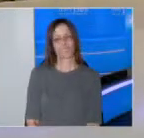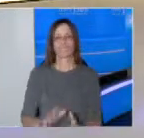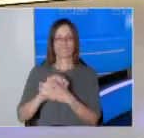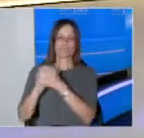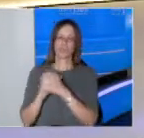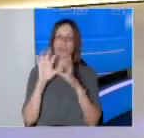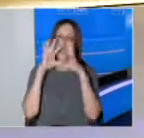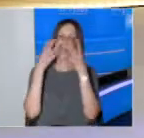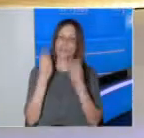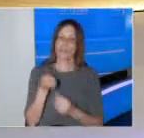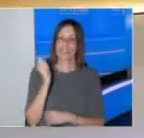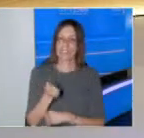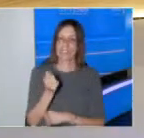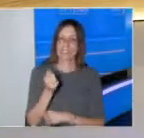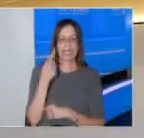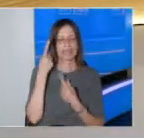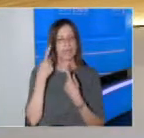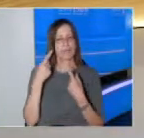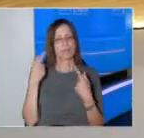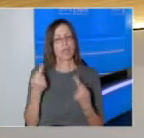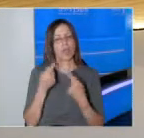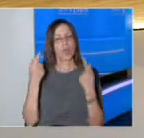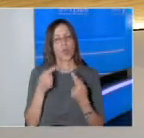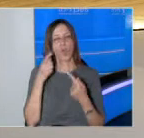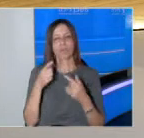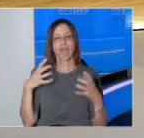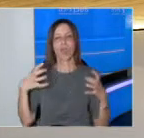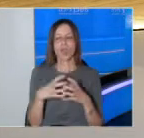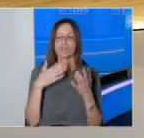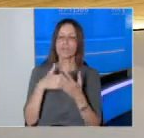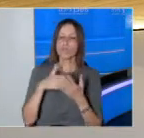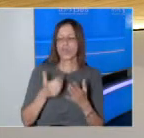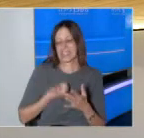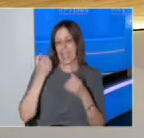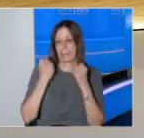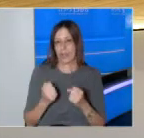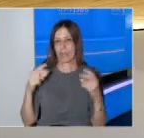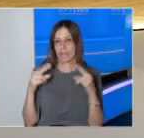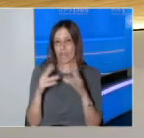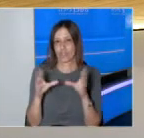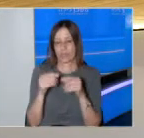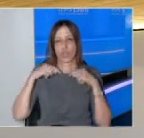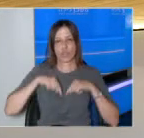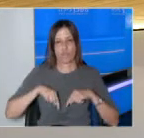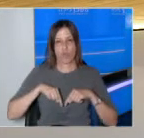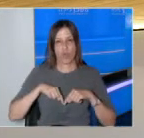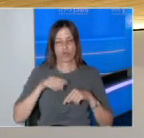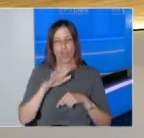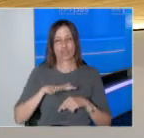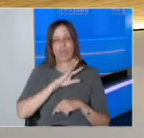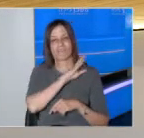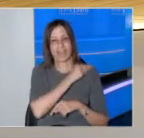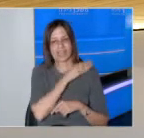שלום לכם, ערב טוב כנסת. המחלוקות בקואליציה נמשכות אחרי ששר הביטחון נפגש עם יושב ראש הרשות הפלסטינית ושר